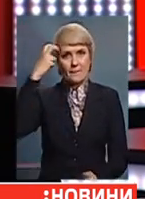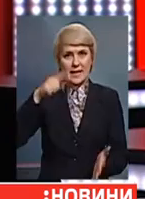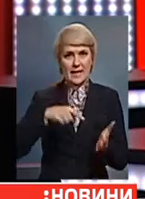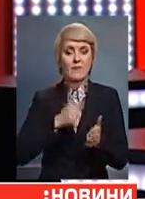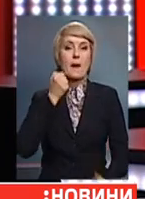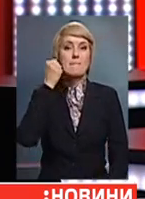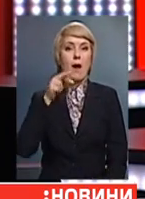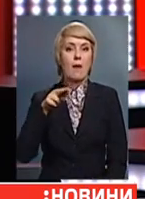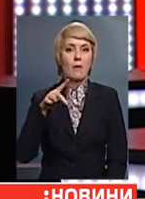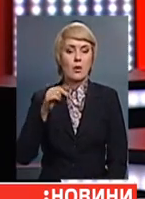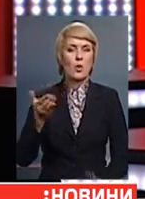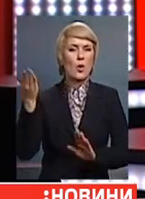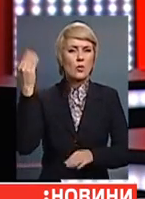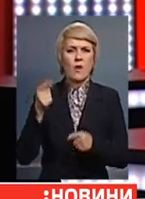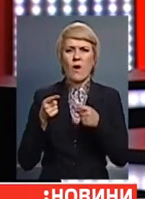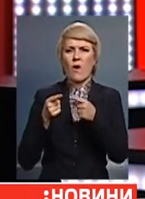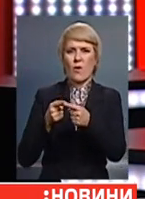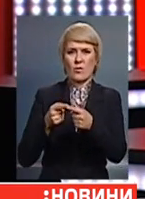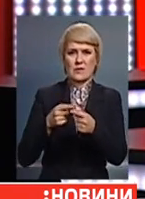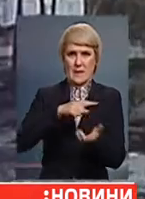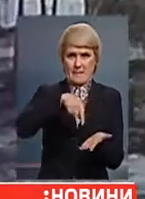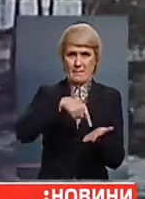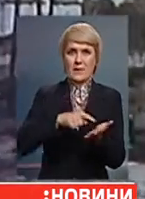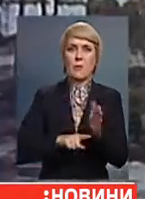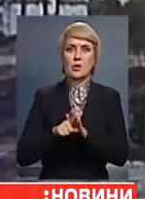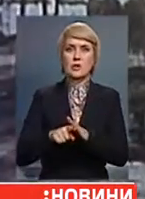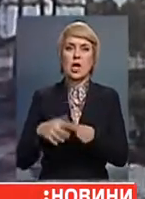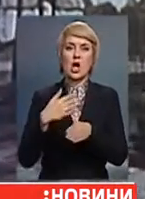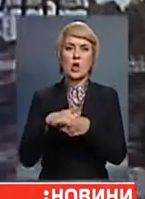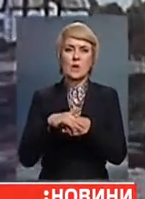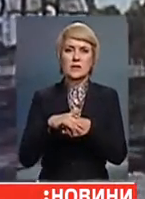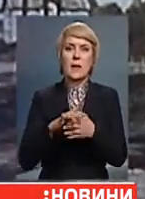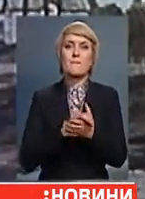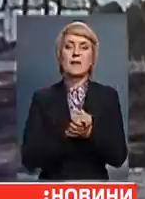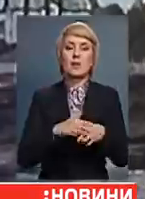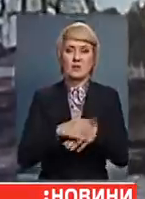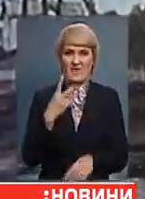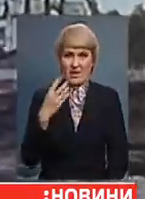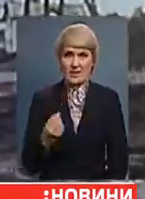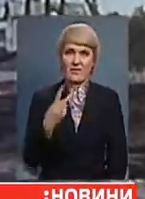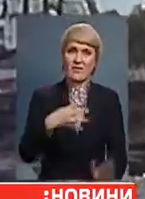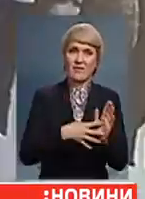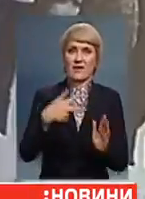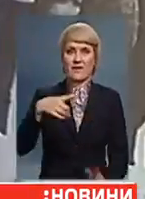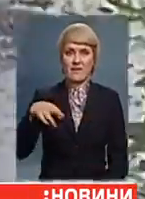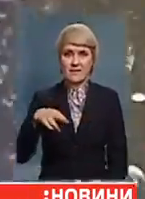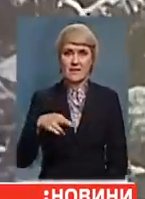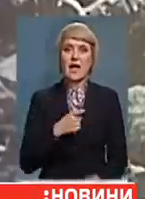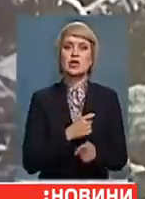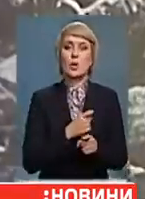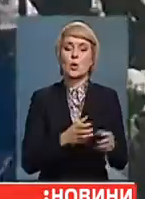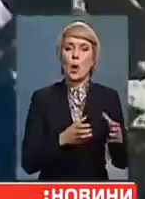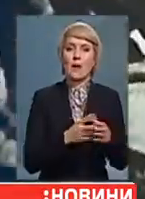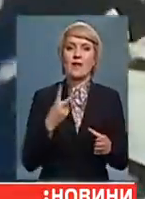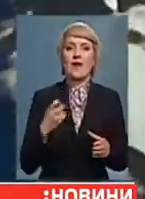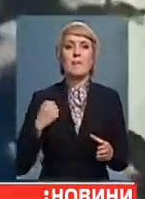тоді ще на околиці міста почалися масові розстріли мирного населення. Лише за два дні, 29 і 30 вересня, зондеркоманда і два